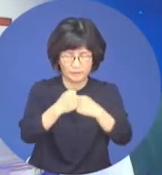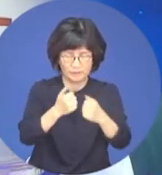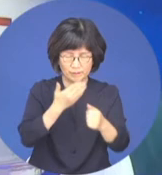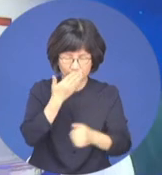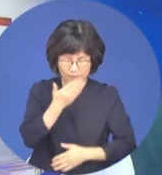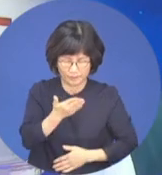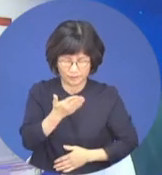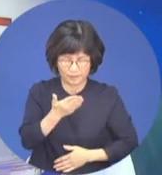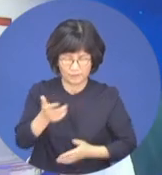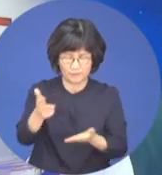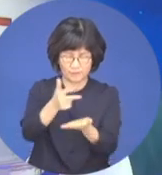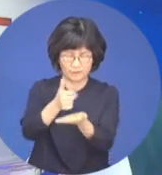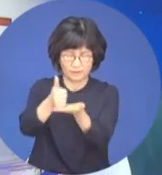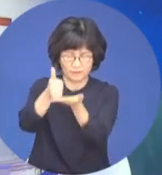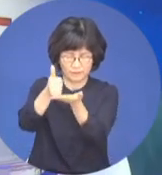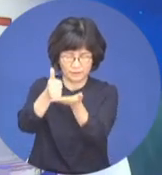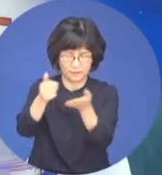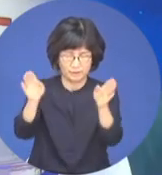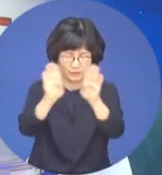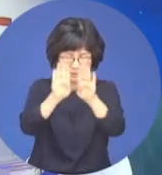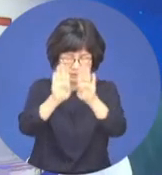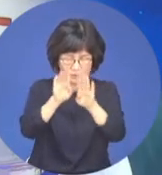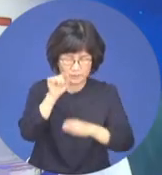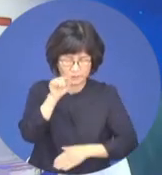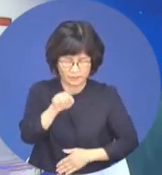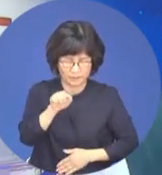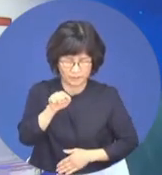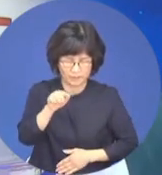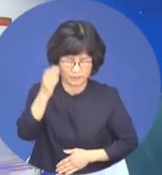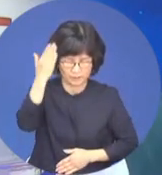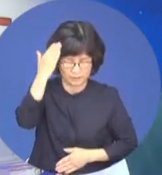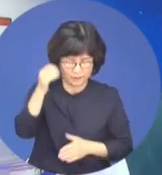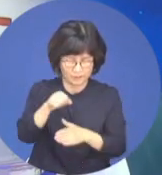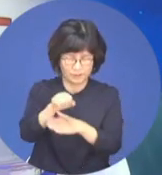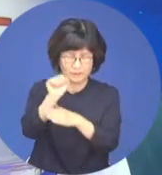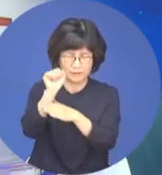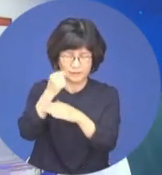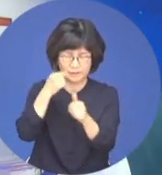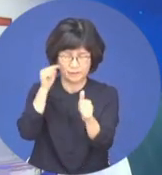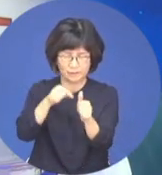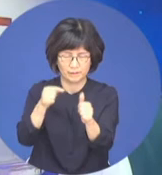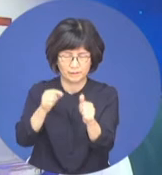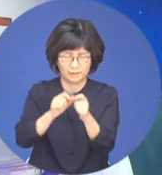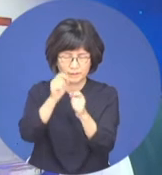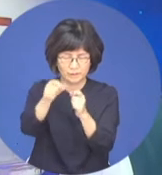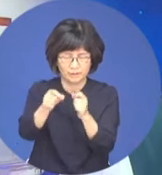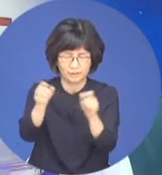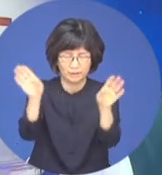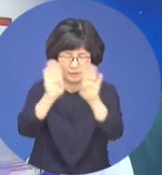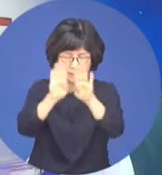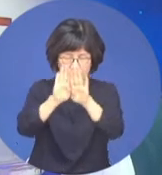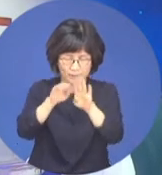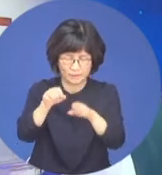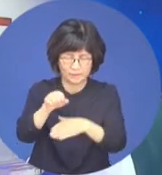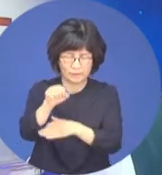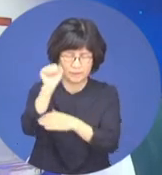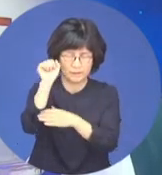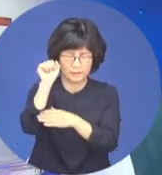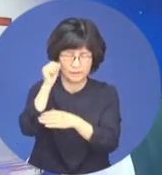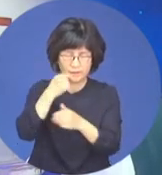여호와시로다. 문들아 너희 머리를 들지어다. 영원한 문들아 들릴지어다. 영광의